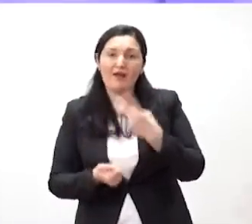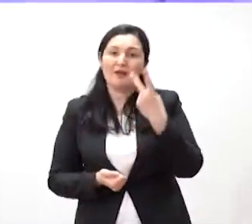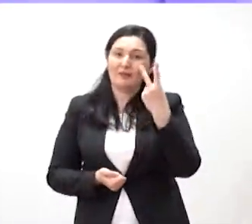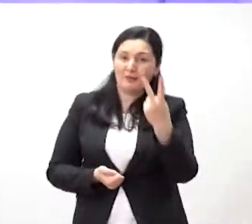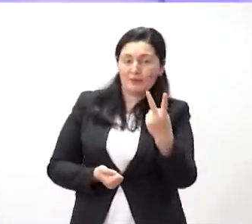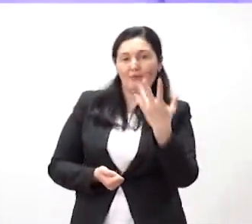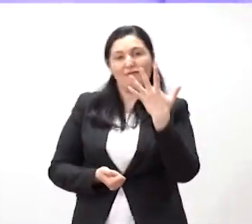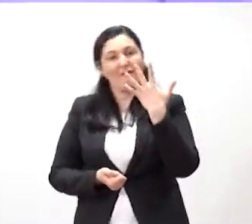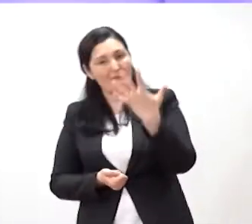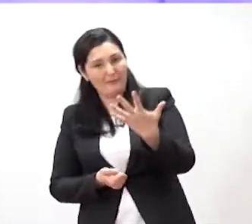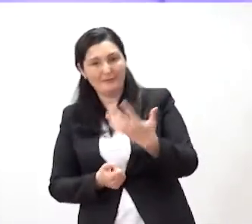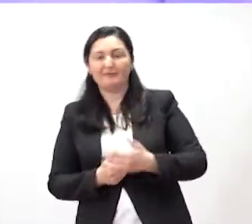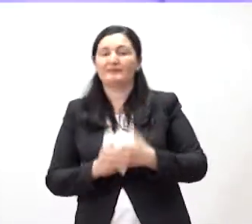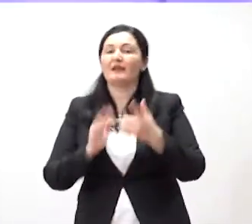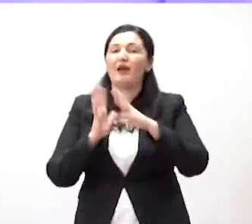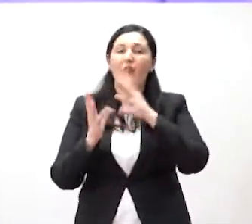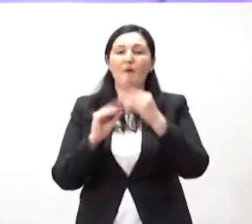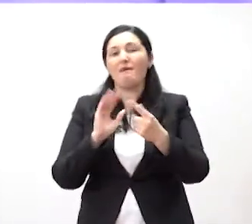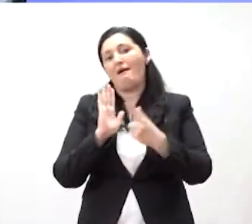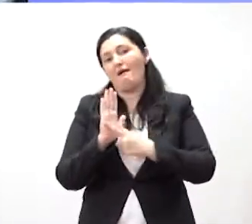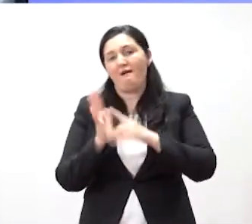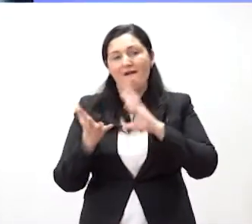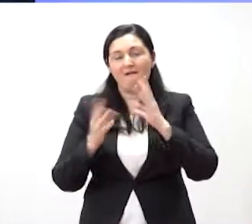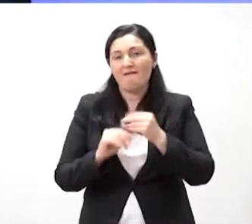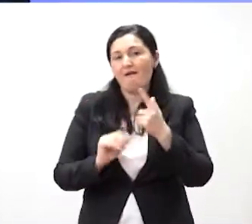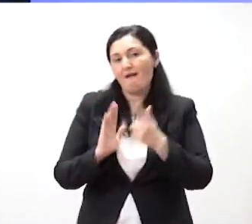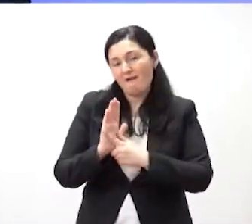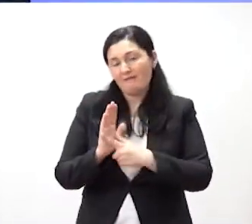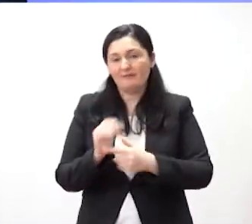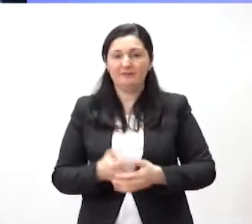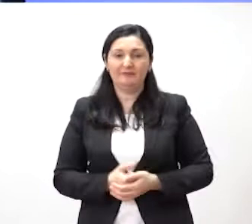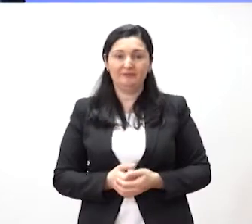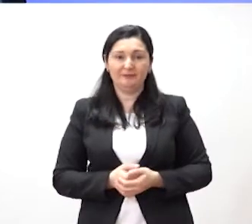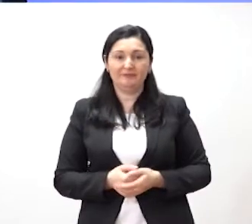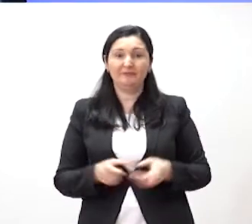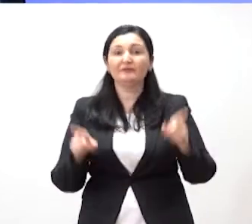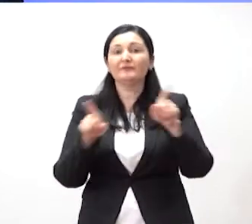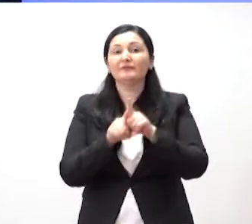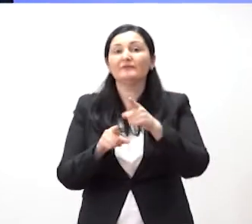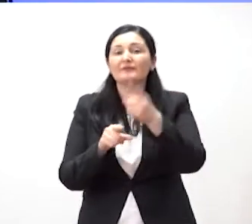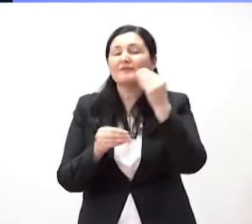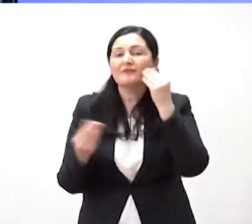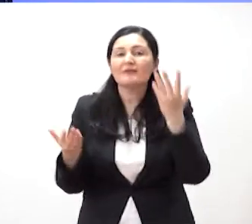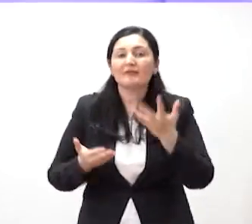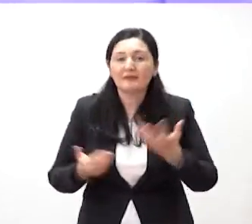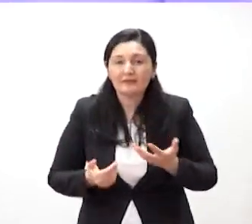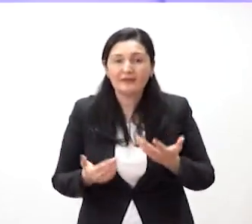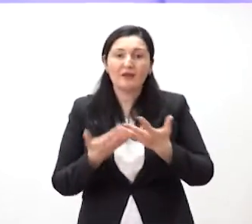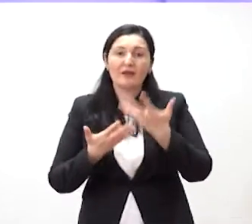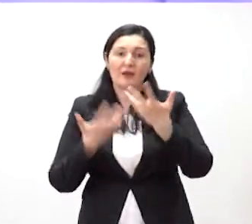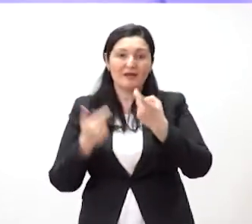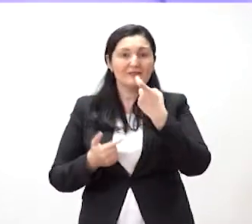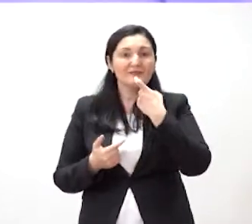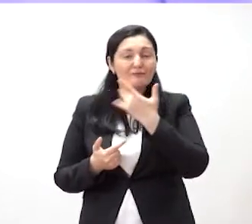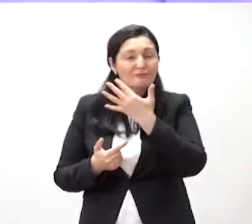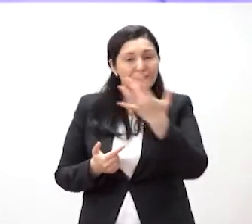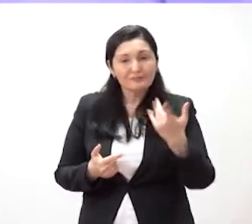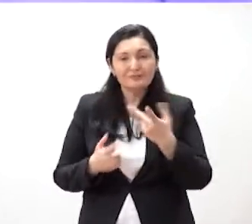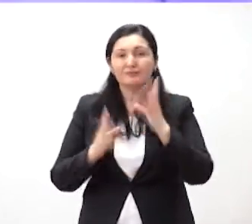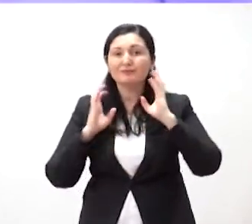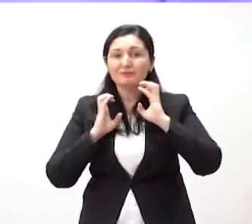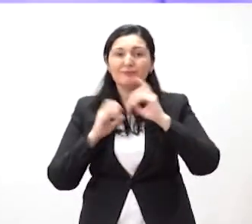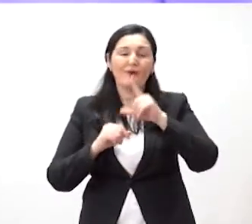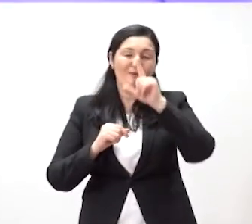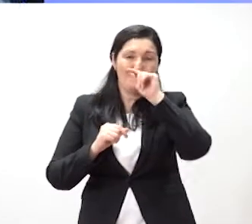ва 5. Хоб. 7 дона мешавад. Офарин, офарин. Аммо аҷибаш ин ки, агар тухми капкро